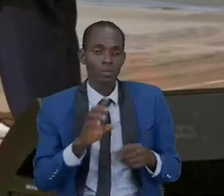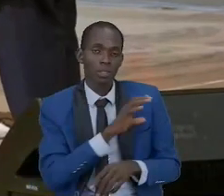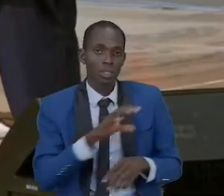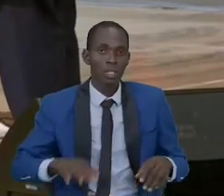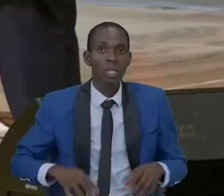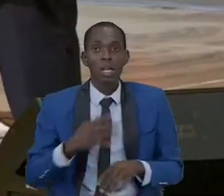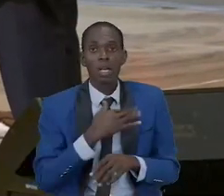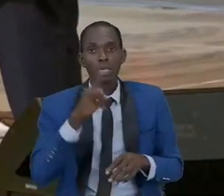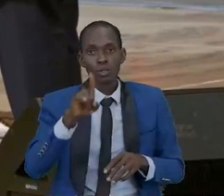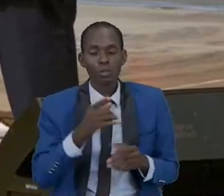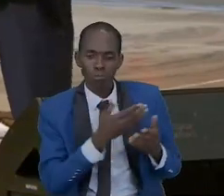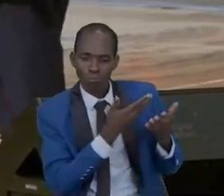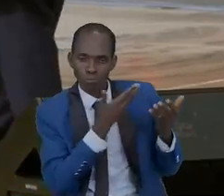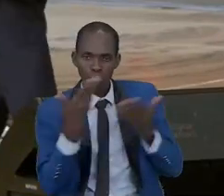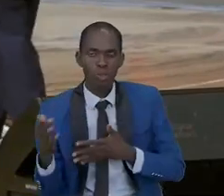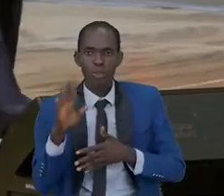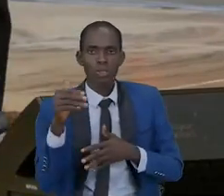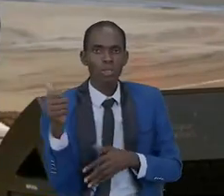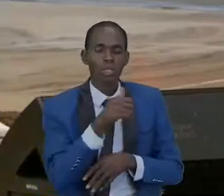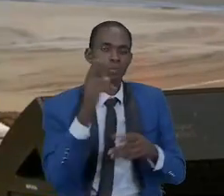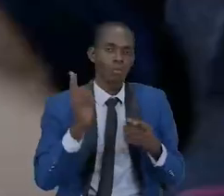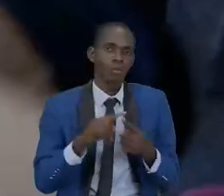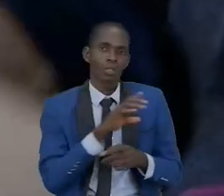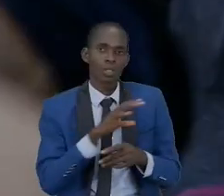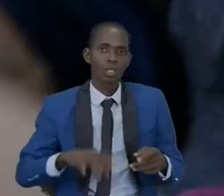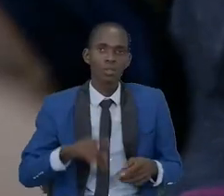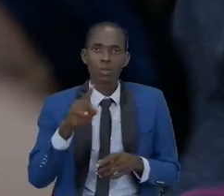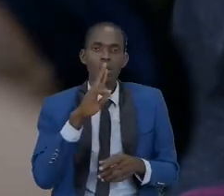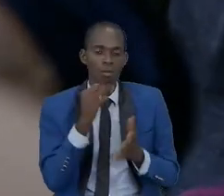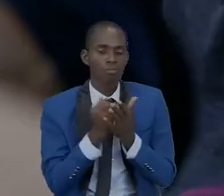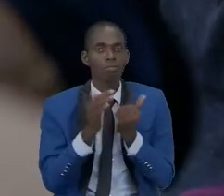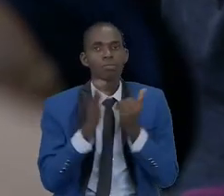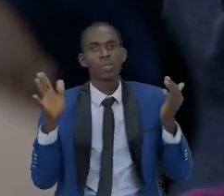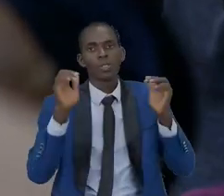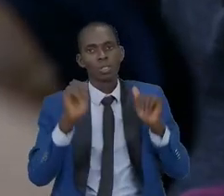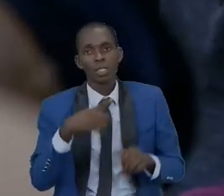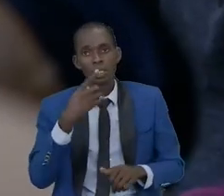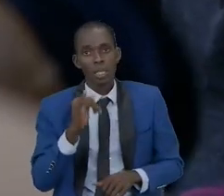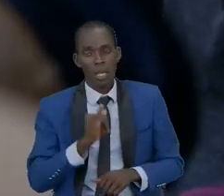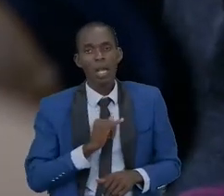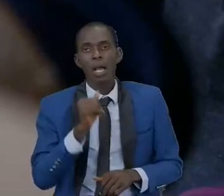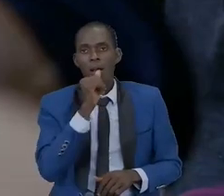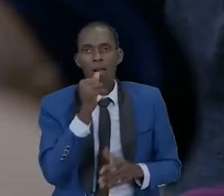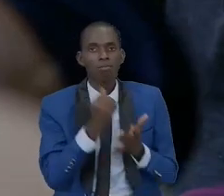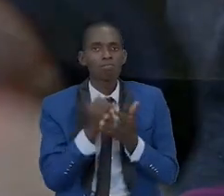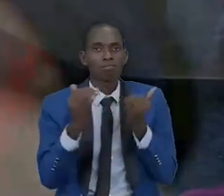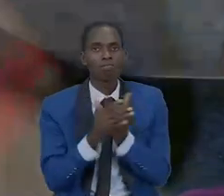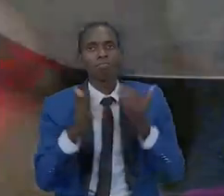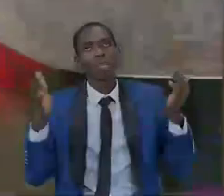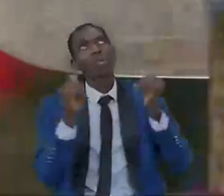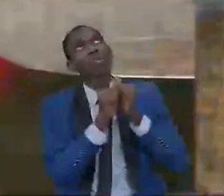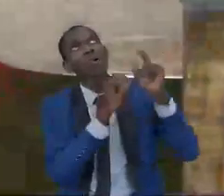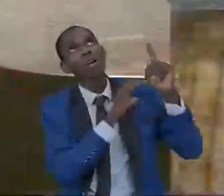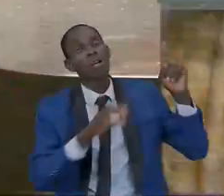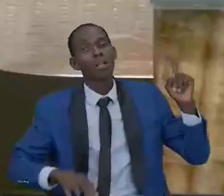tigre mais lorsque vous venez à créer ce à la croix du Calvaire maintenant que vous êtes crucifié et que maintenant vous pouvez dire j'ai été crucifié avec Christian